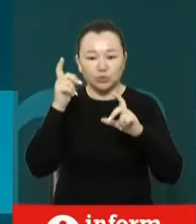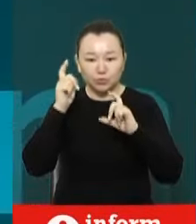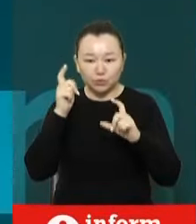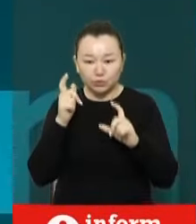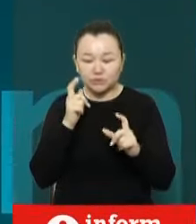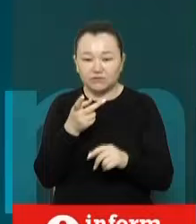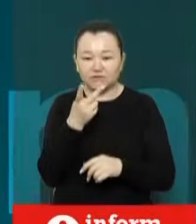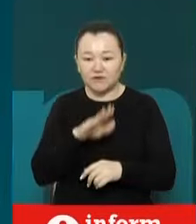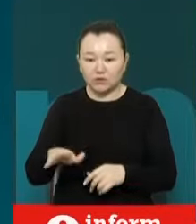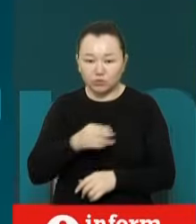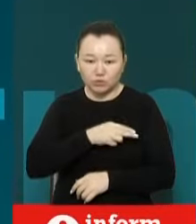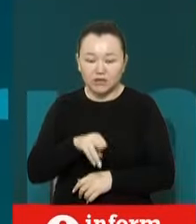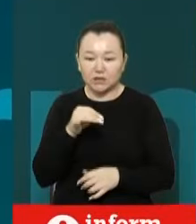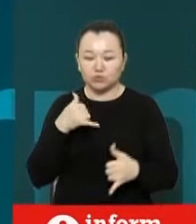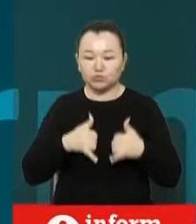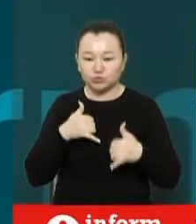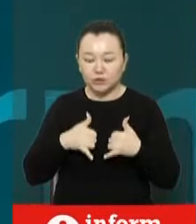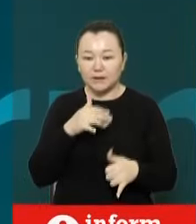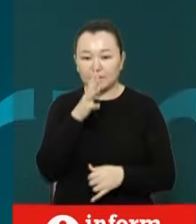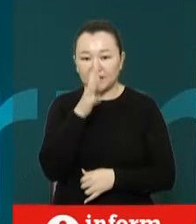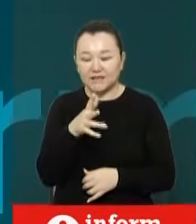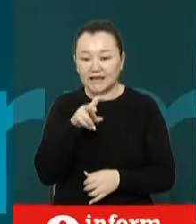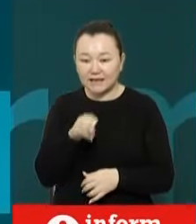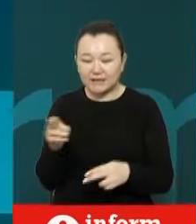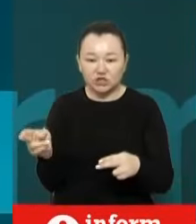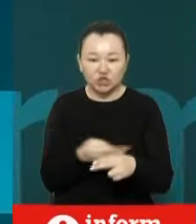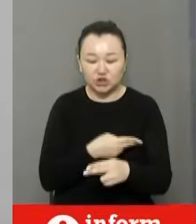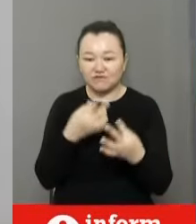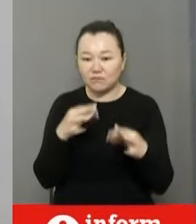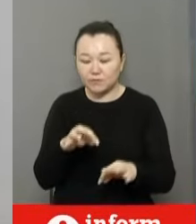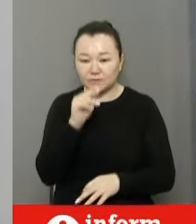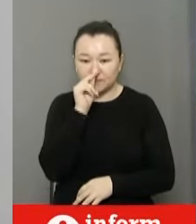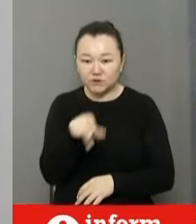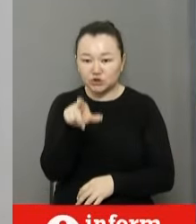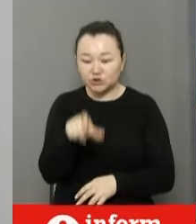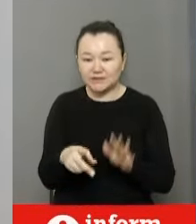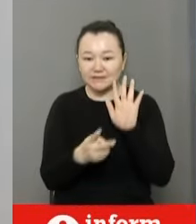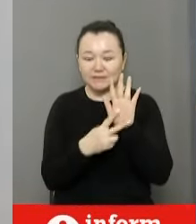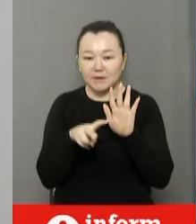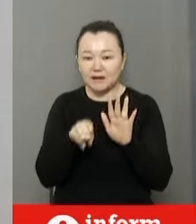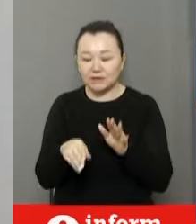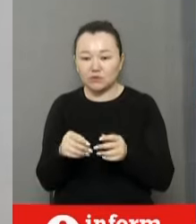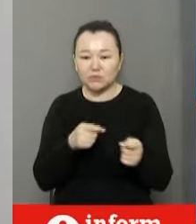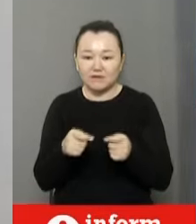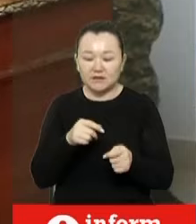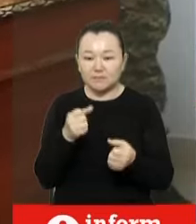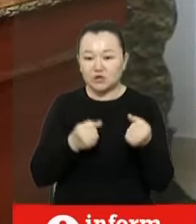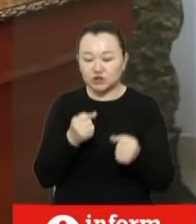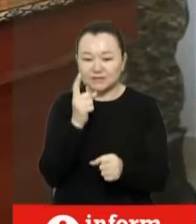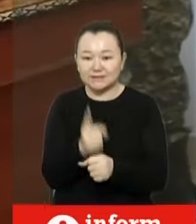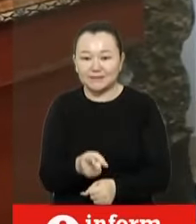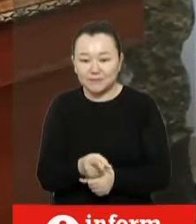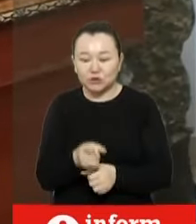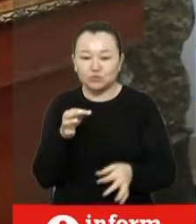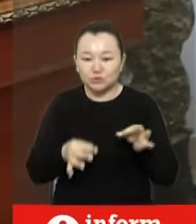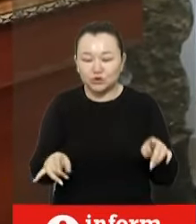погибли двое детей и учитель помимо 5 лет лишения свободы осуждённому на 7 лет запретили управлять транспортом судья